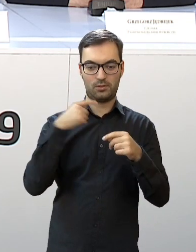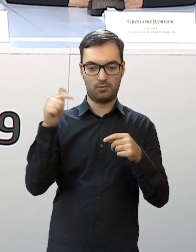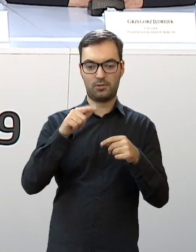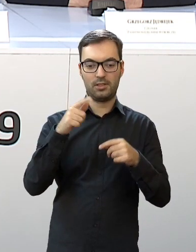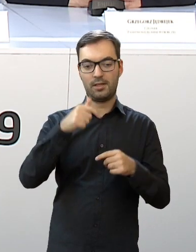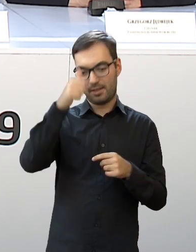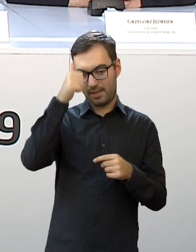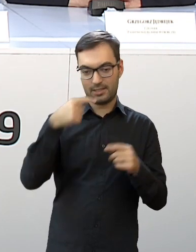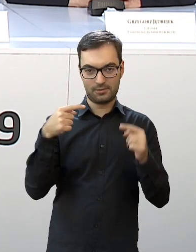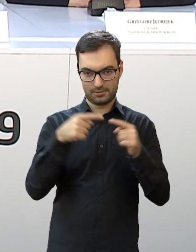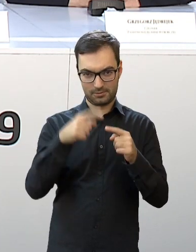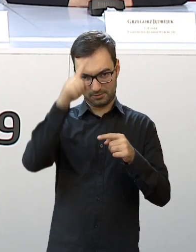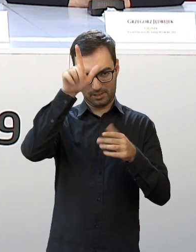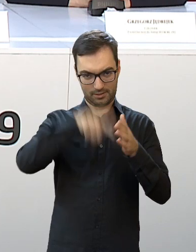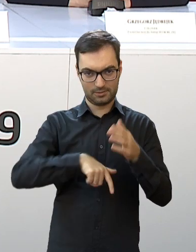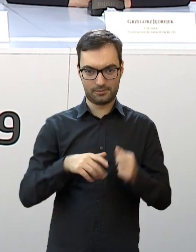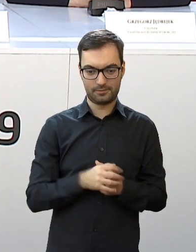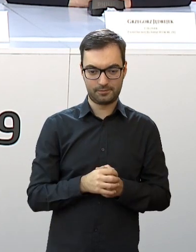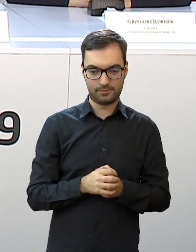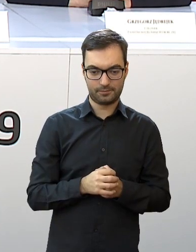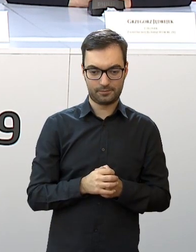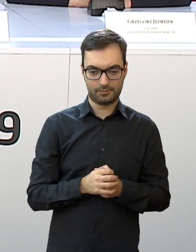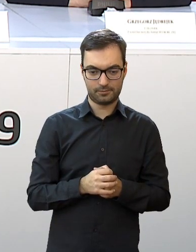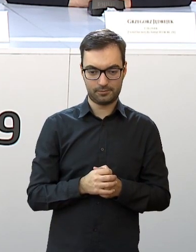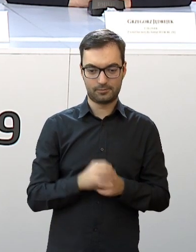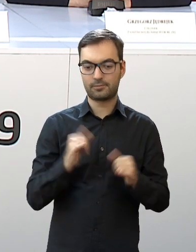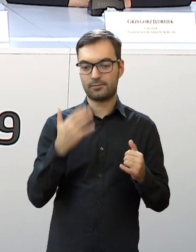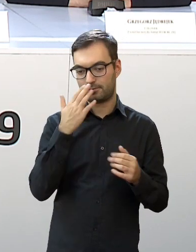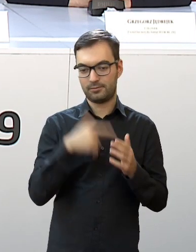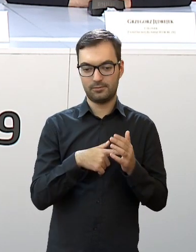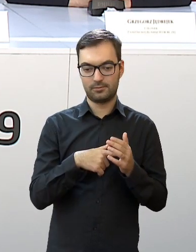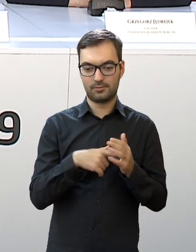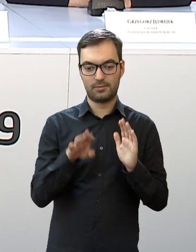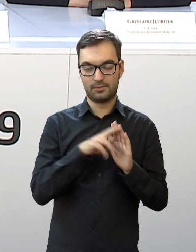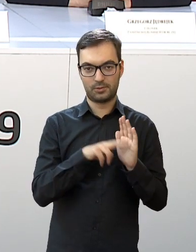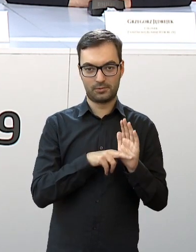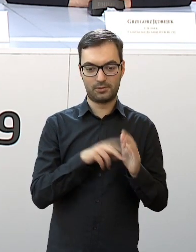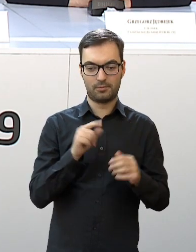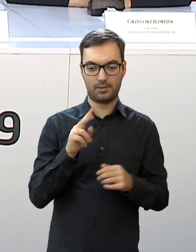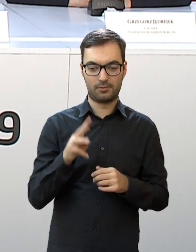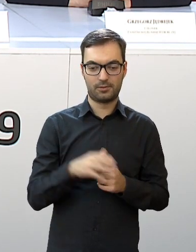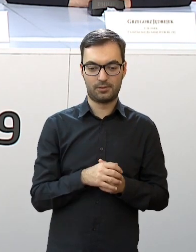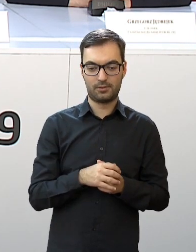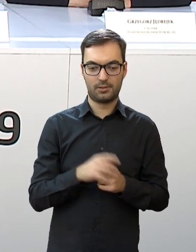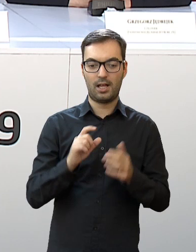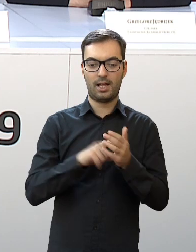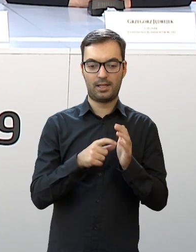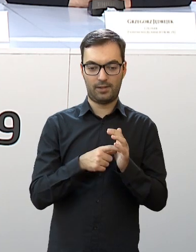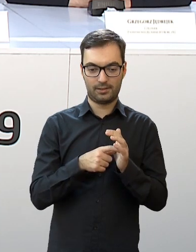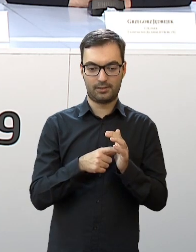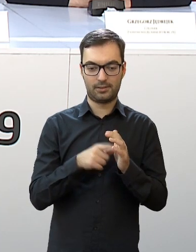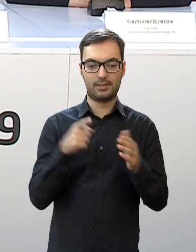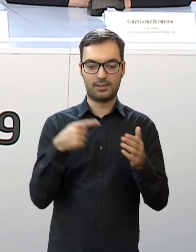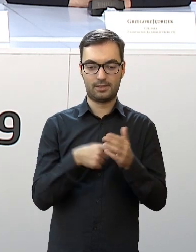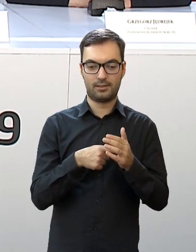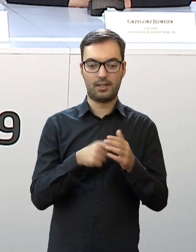postawiony w tej kratce, w której głosujemy, tak? To znaczy, jaka jest tutaj jakby wykładnia państwowej komisji wyborczej, Kratka ma swoje przeznaczenie. Ona